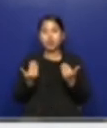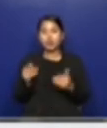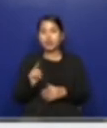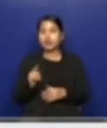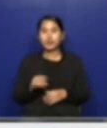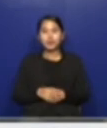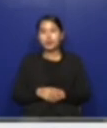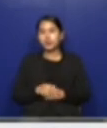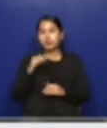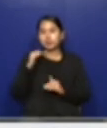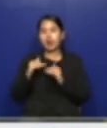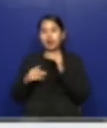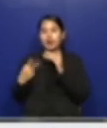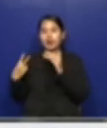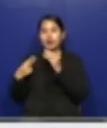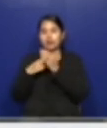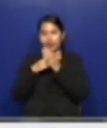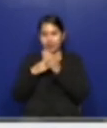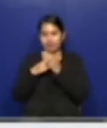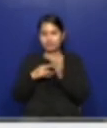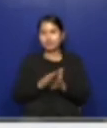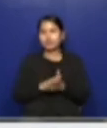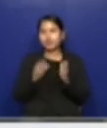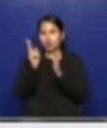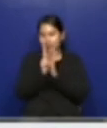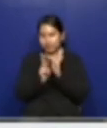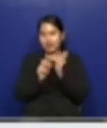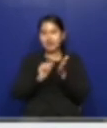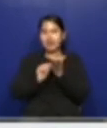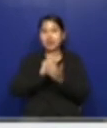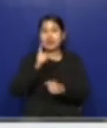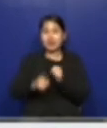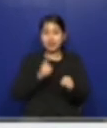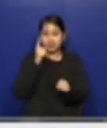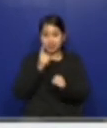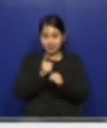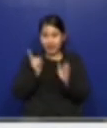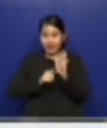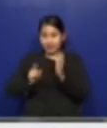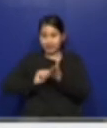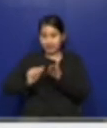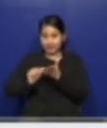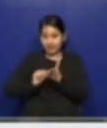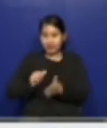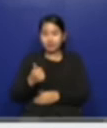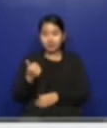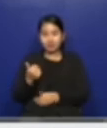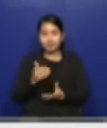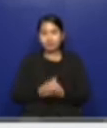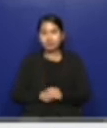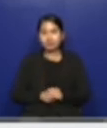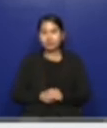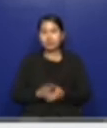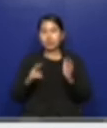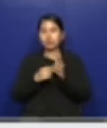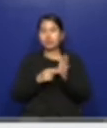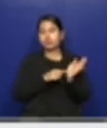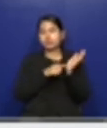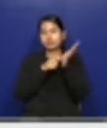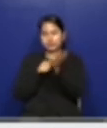ไม่ได้ท่านไม่มีรูปครับเปลี่ยนไปแก้กฎหมายปีละครั้งก็ได้ขออย่าให้มันเข้ามาแ